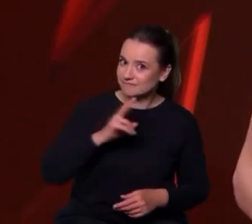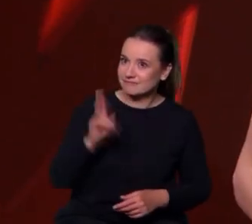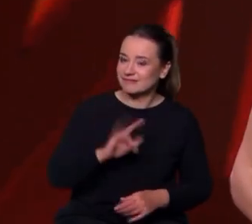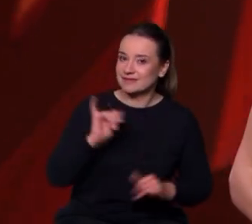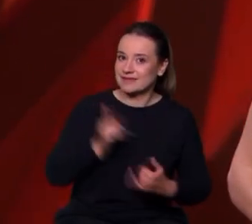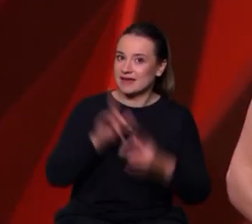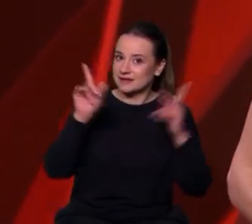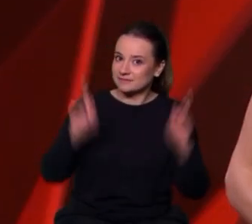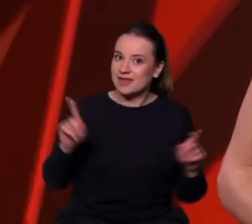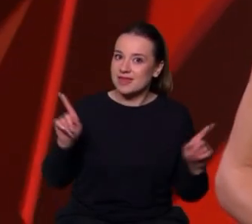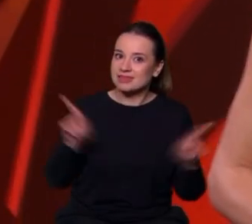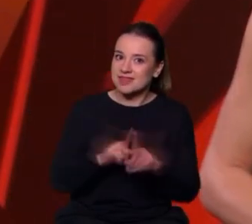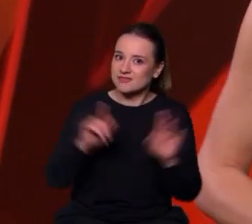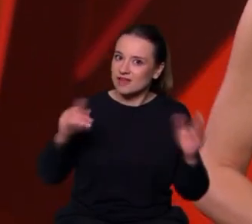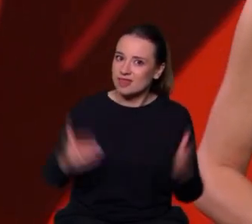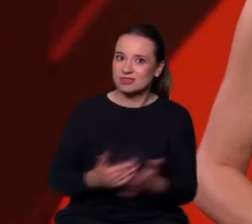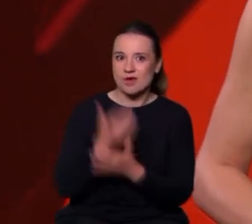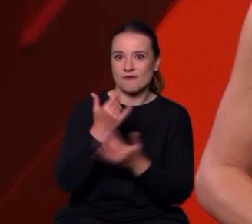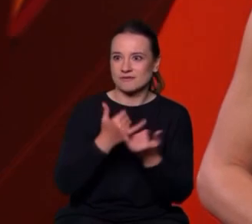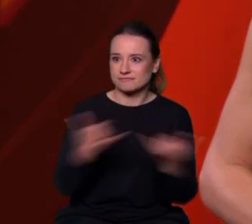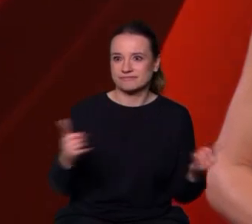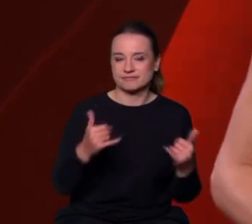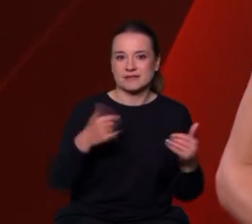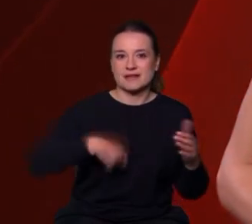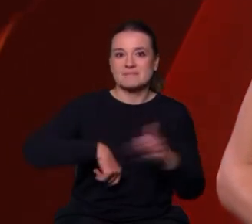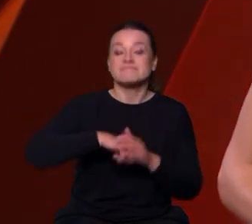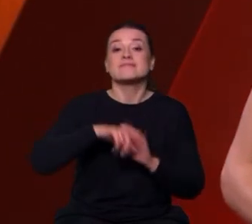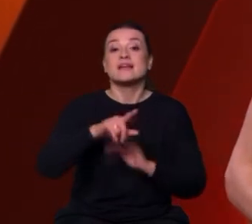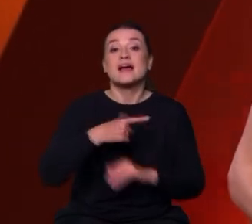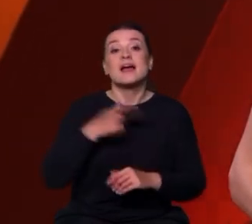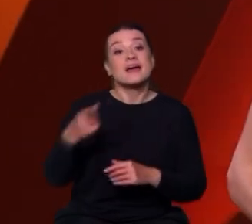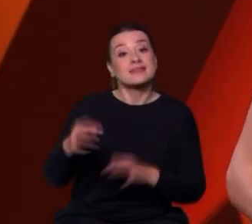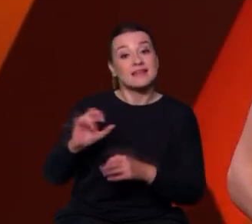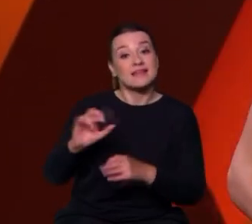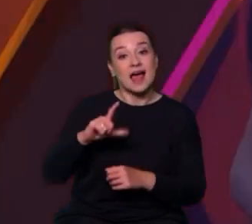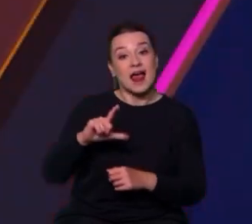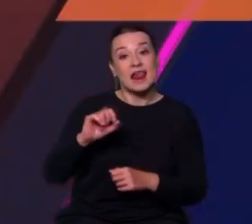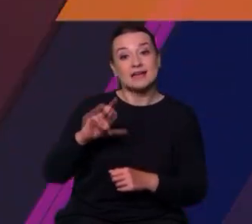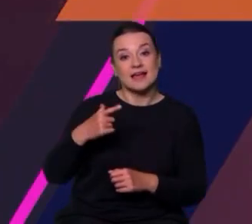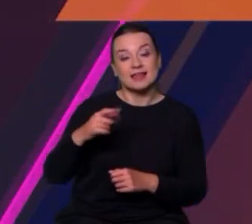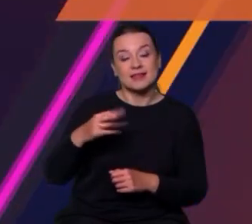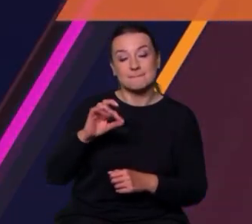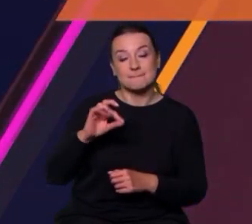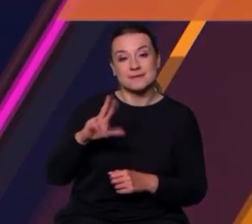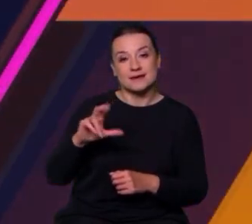na nowe widowiskowe dyscypliny. W okiem redakcji Aleksandra Pika.